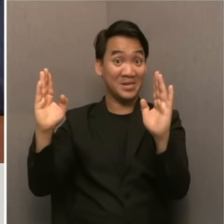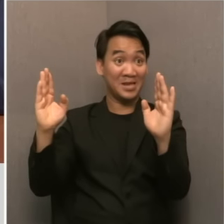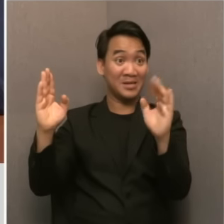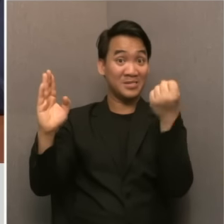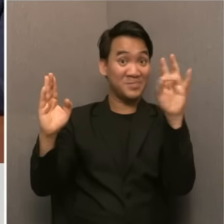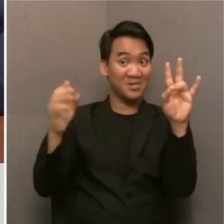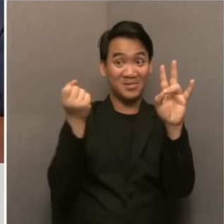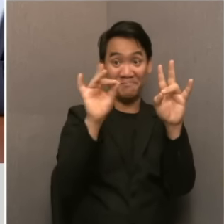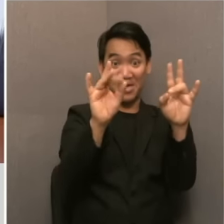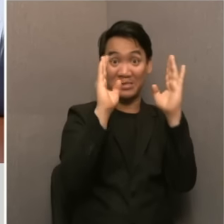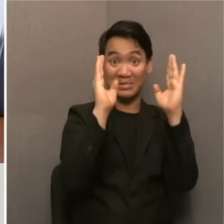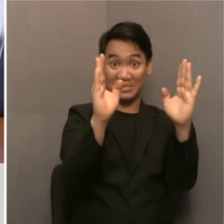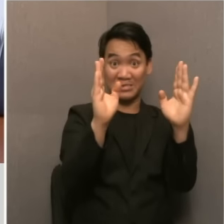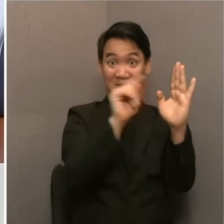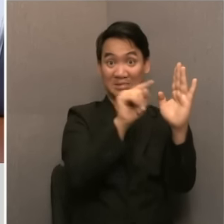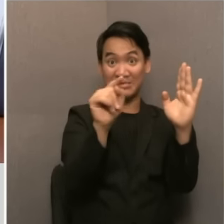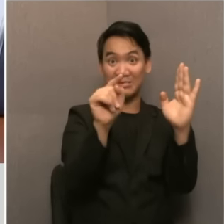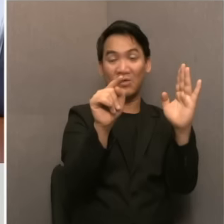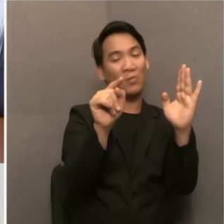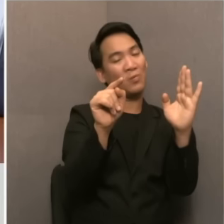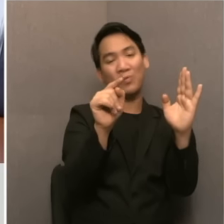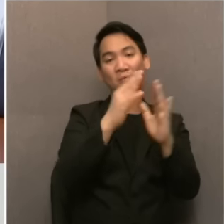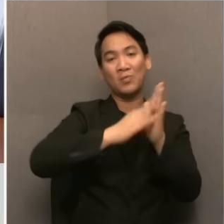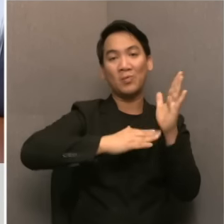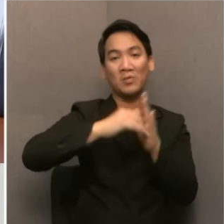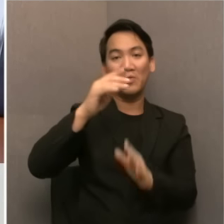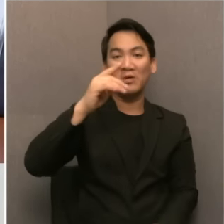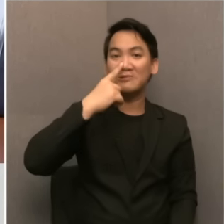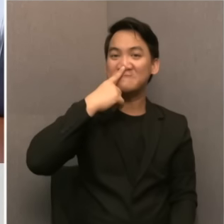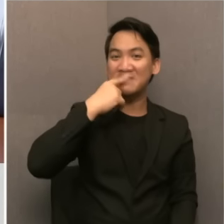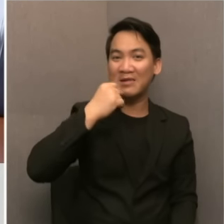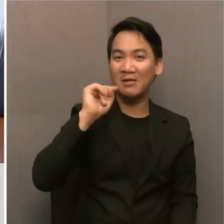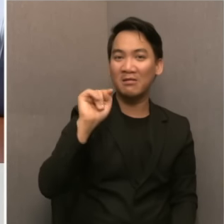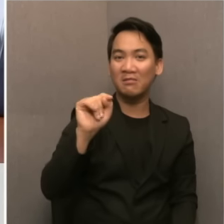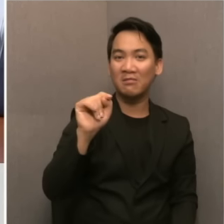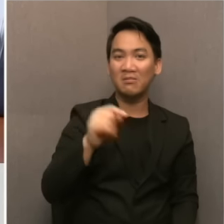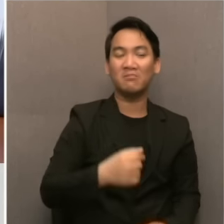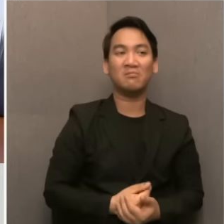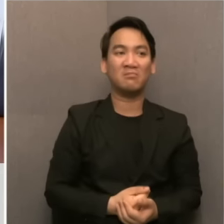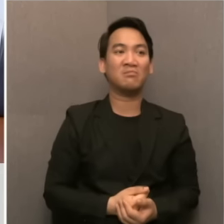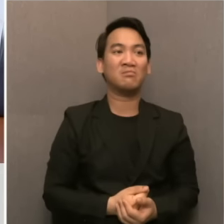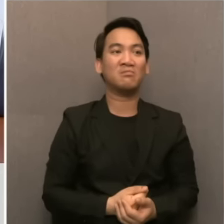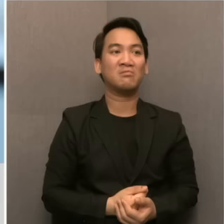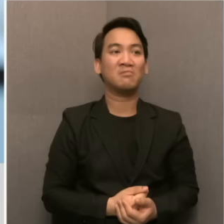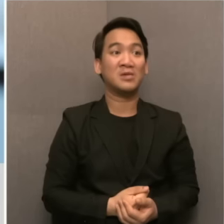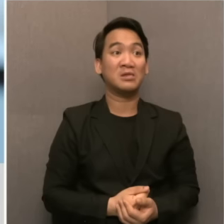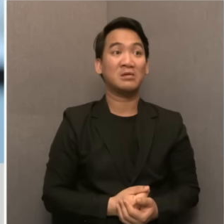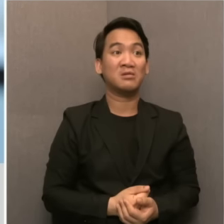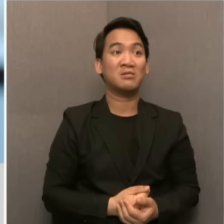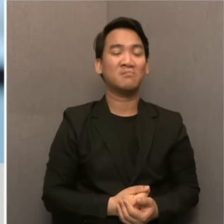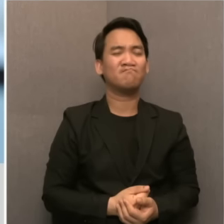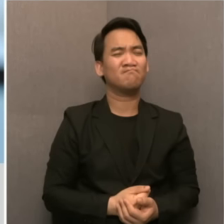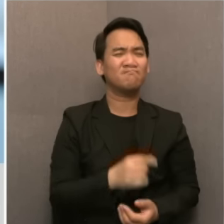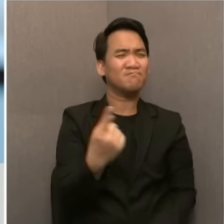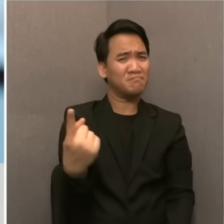ามันมีสีแดงๆเนี่ย มีสีแดงๆมีโอกาสที่มันวิเคราะห์ได้เป็นอาจจะเป็นลักษณะแนวร่องมรสุ ม ที่ขยับขึ้นมาถามว่าโอกาส